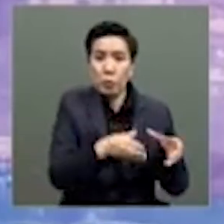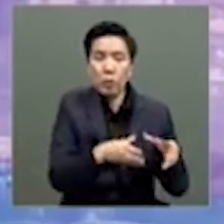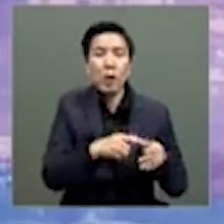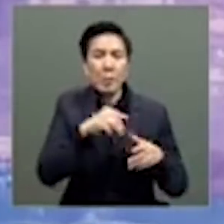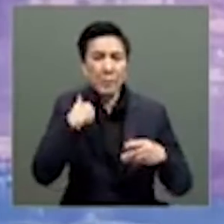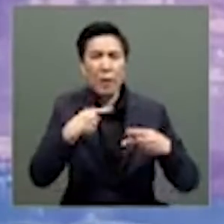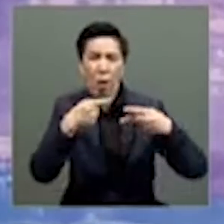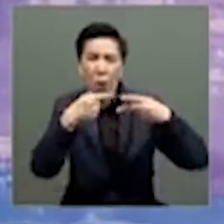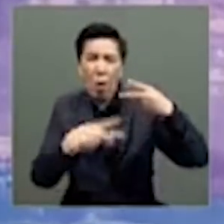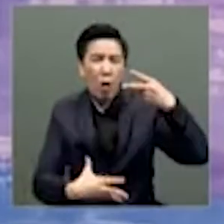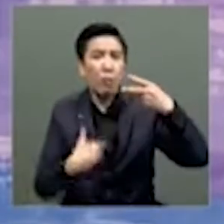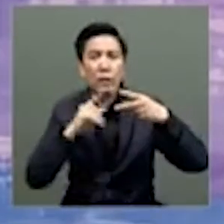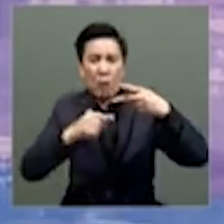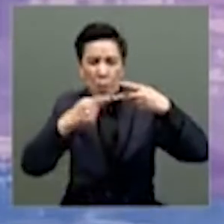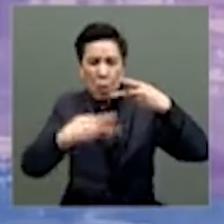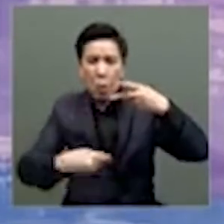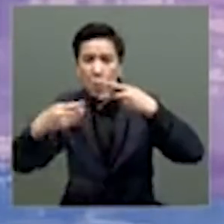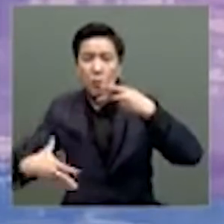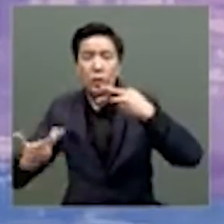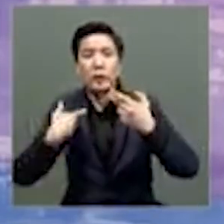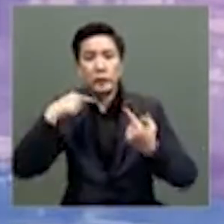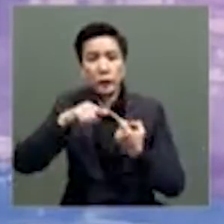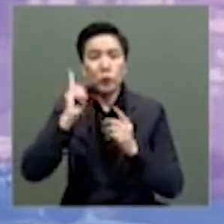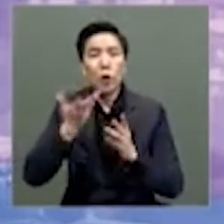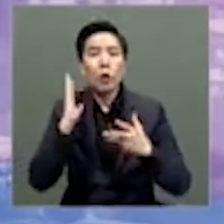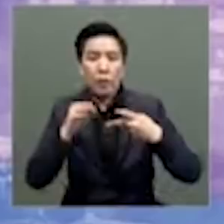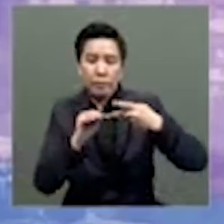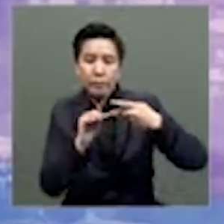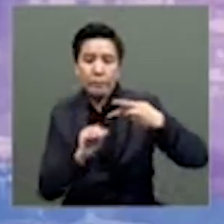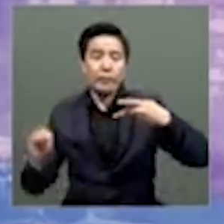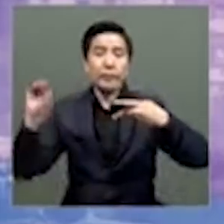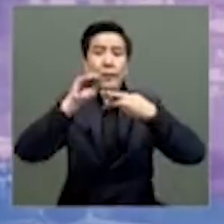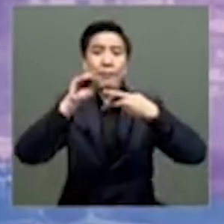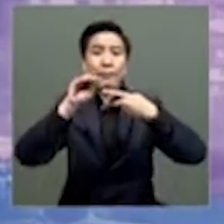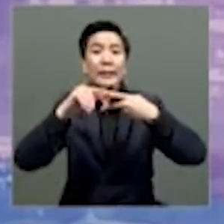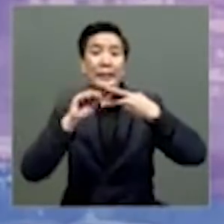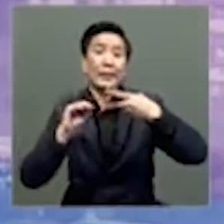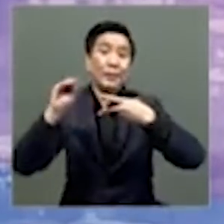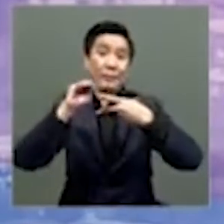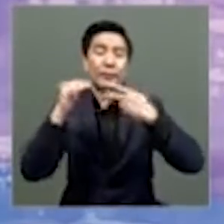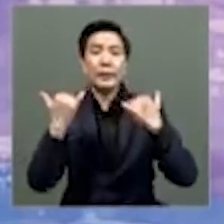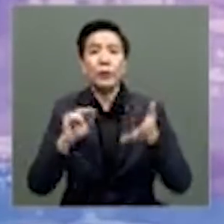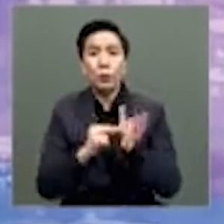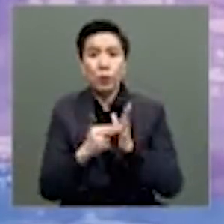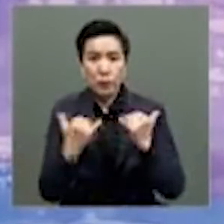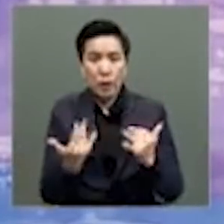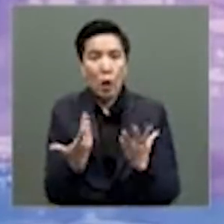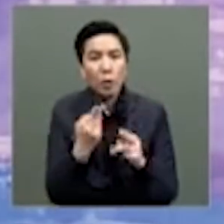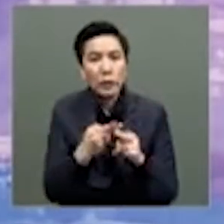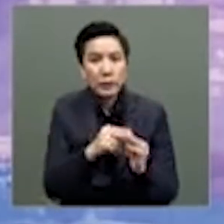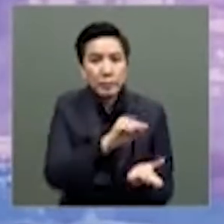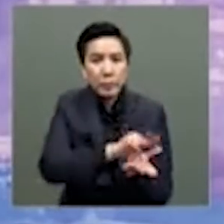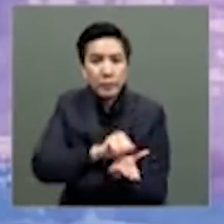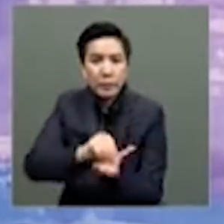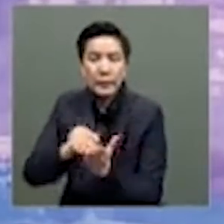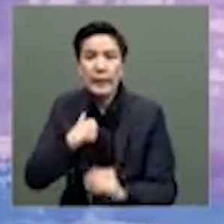ราะมันมีหลายรายก็คงอาจจะต้องยกระดับขึ้นเพราะฉะนั้นขณะนี้กำลังรวบรวมอยู่